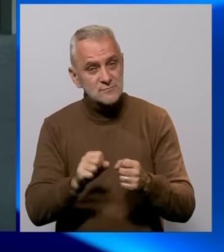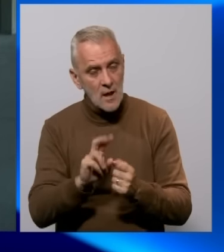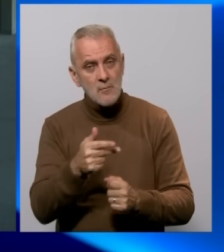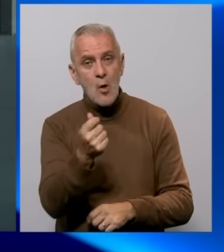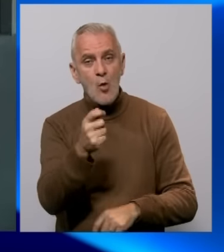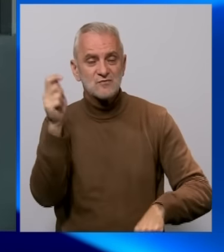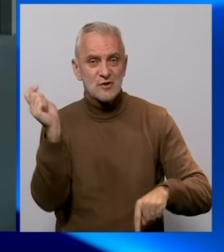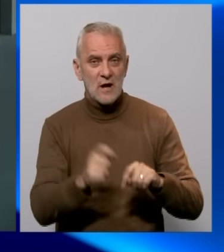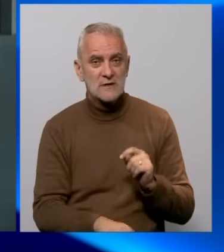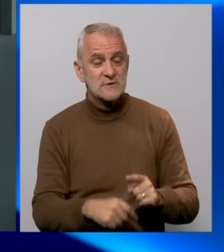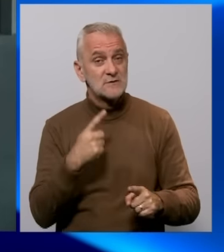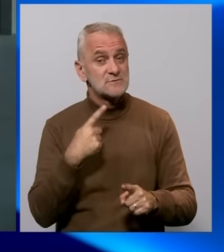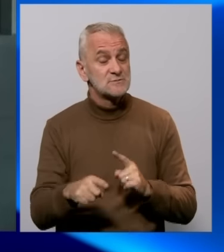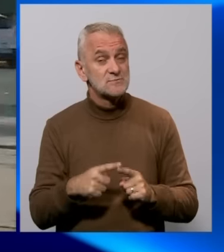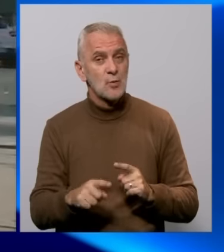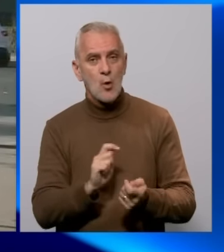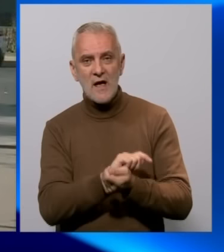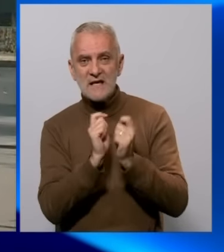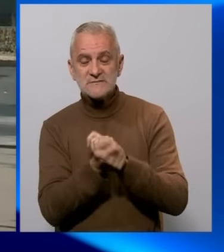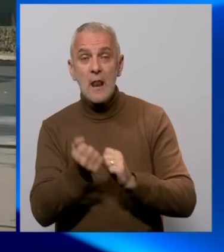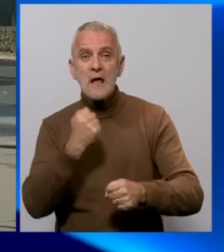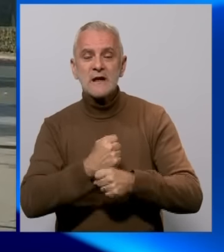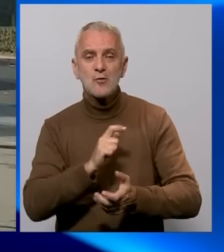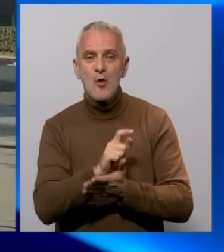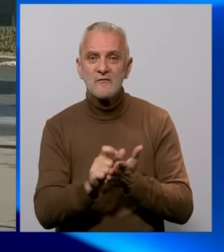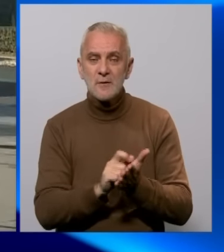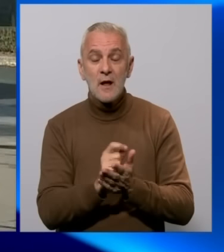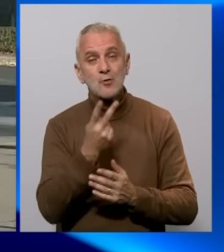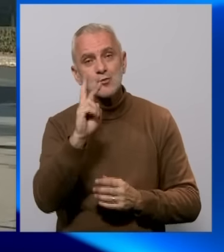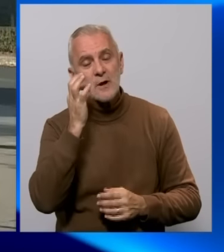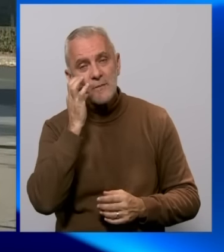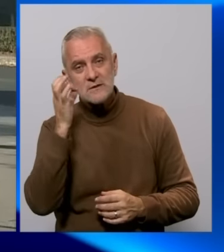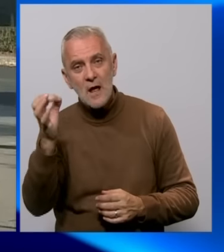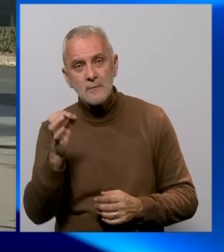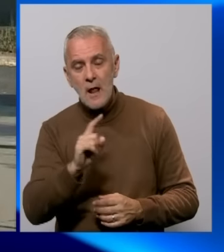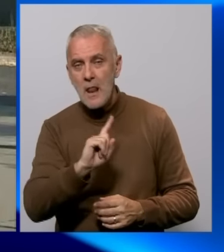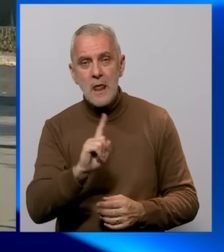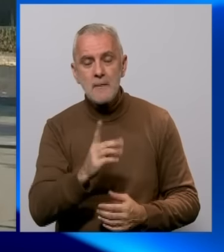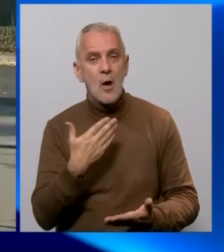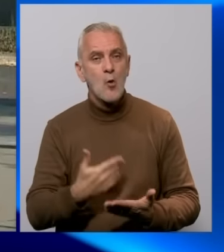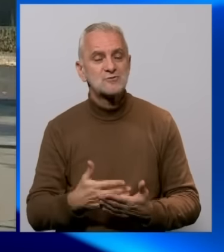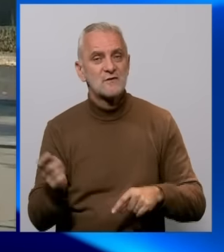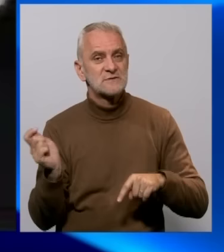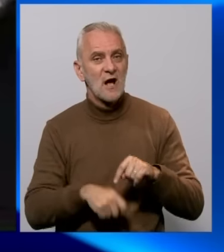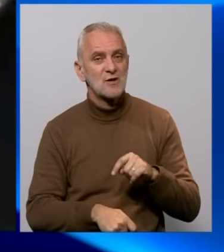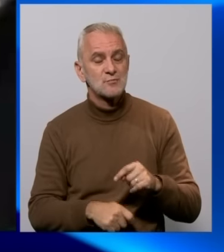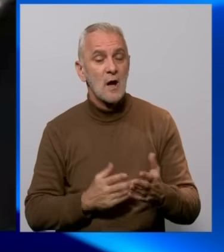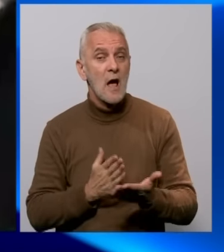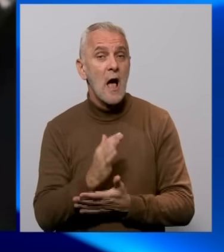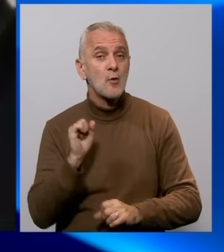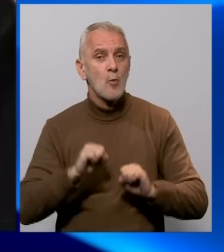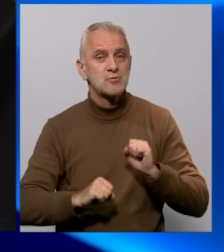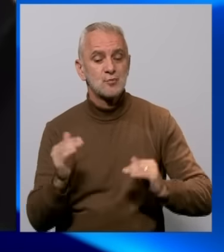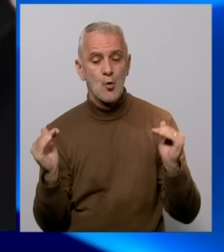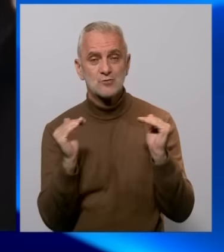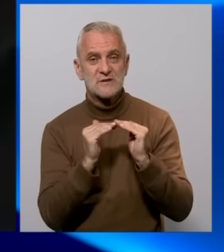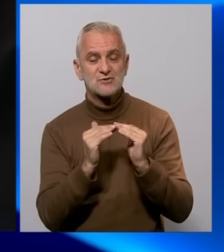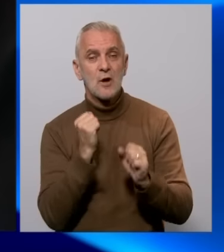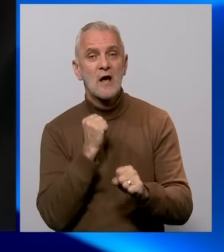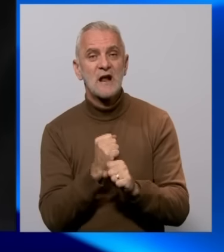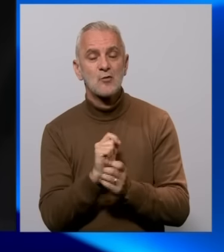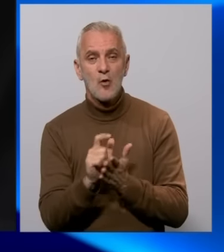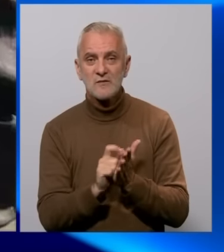novčane kazne. Zbog eventualne izmjene radnog vremena ostalim danima, nema osnova za kažnjavanje, ako je postupanje usklađeno sa radnim